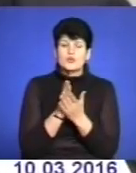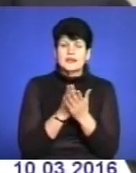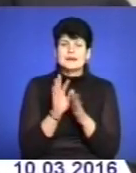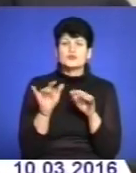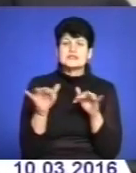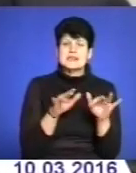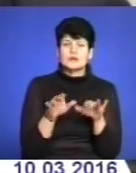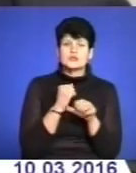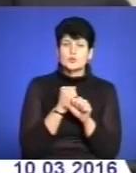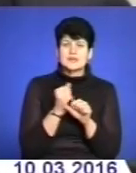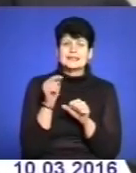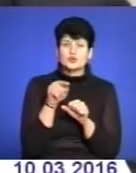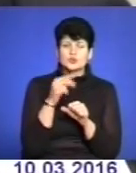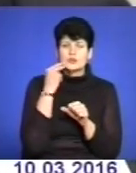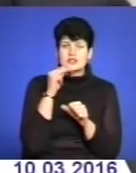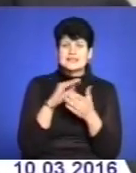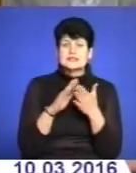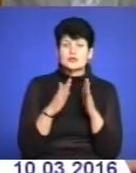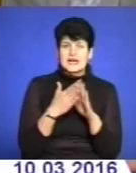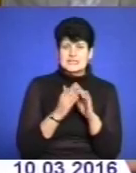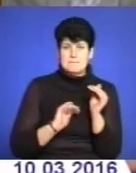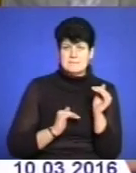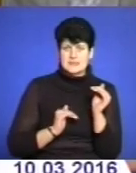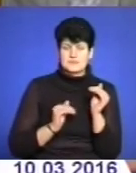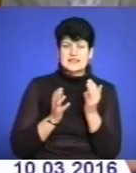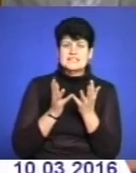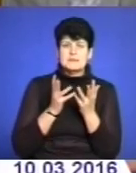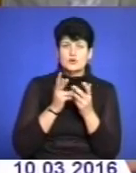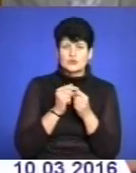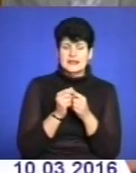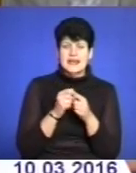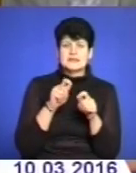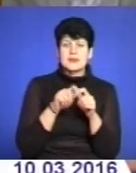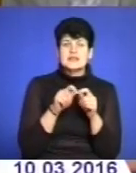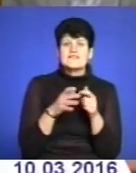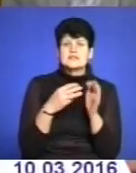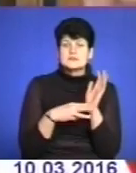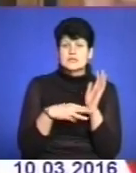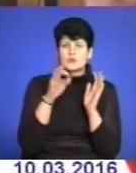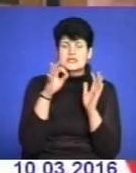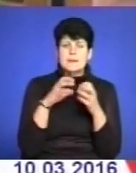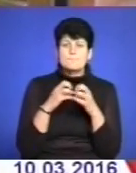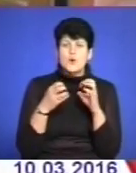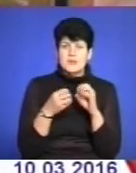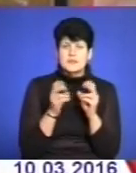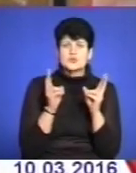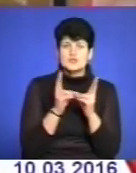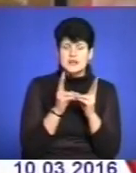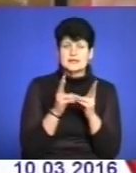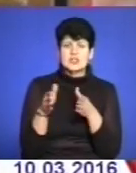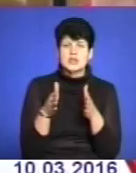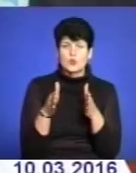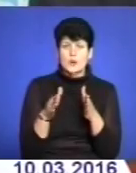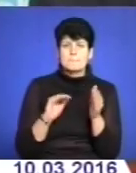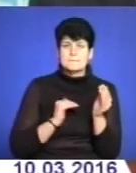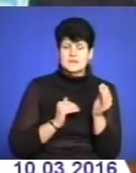заходи зроблені для того, щоб поліпшити ситуацію з бізнесом. За підрахунками експертів, 80% проблем, які зустрічаються на шляху